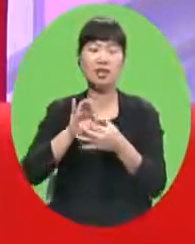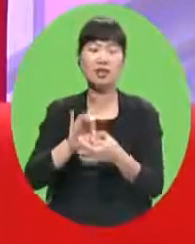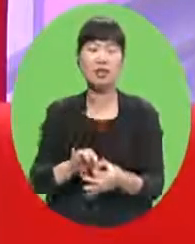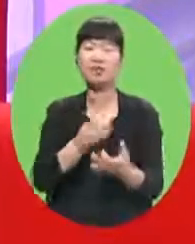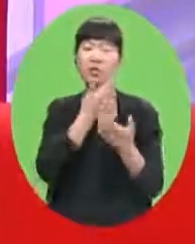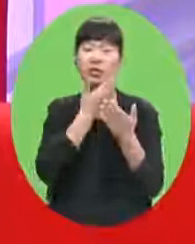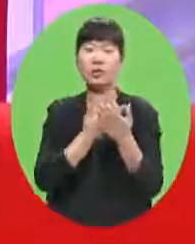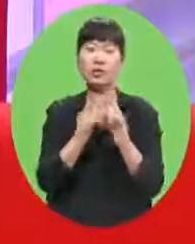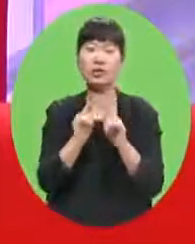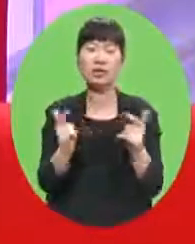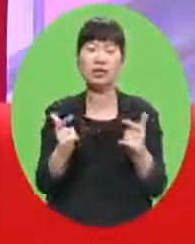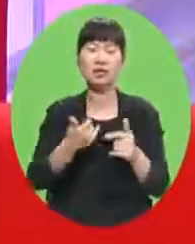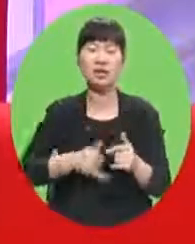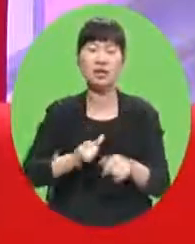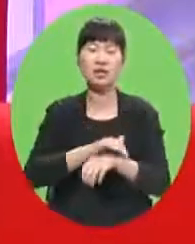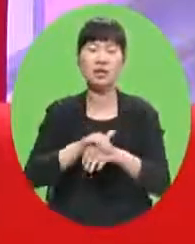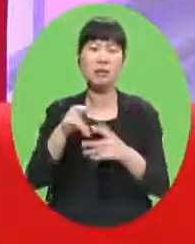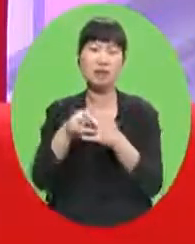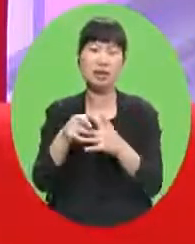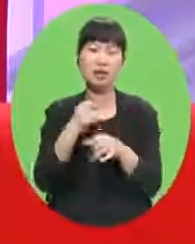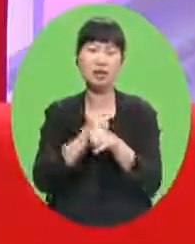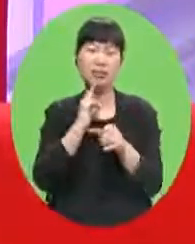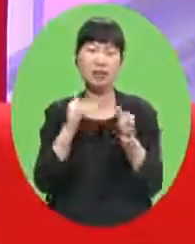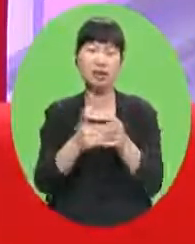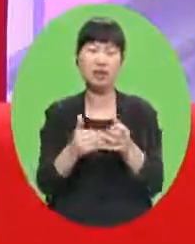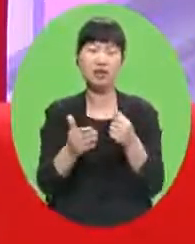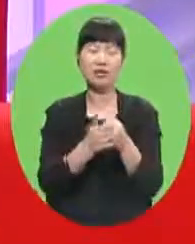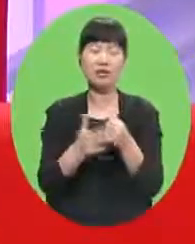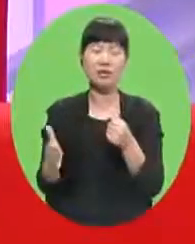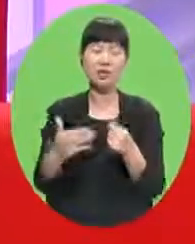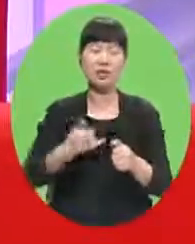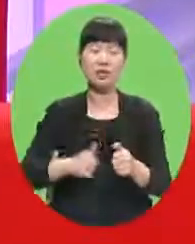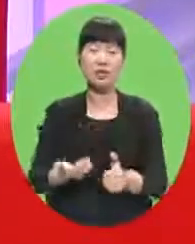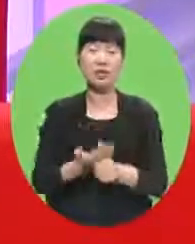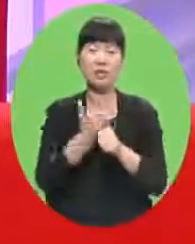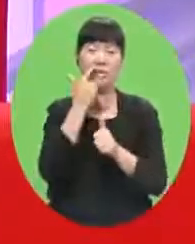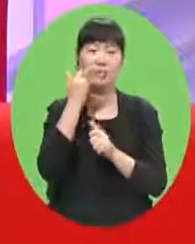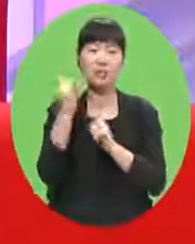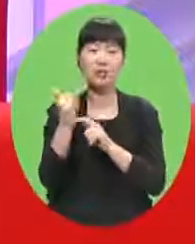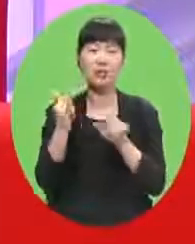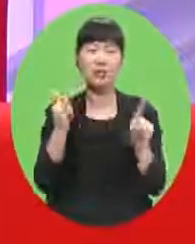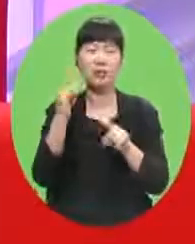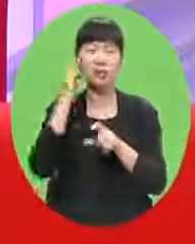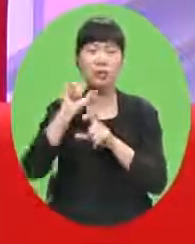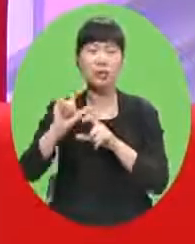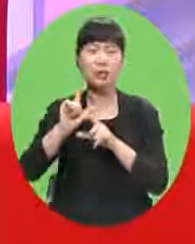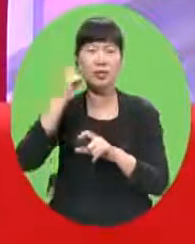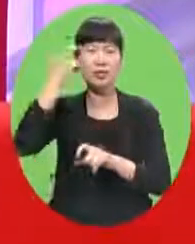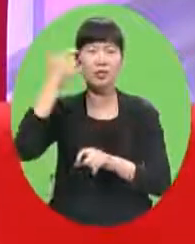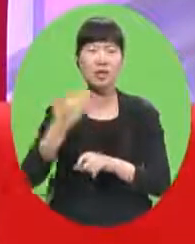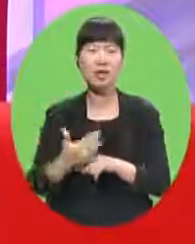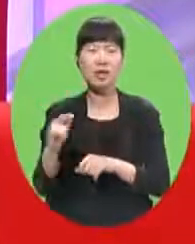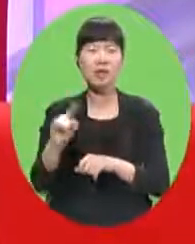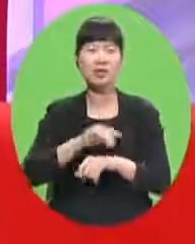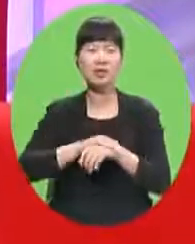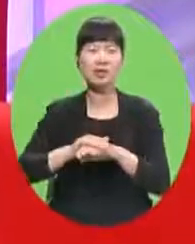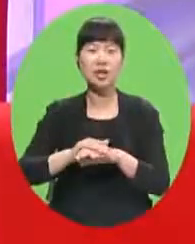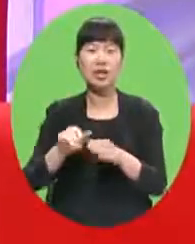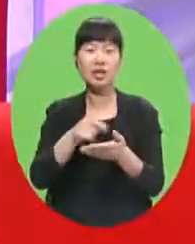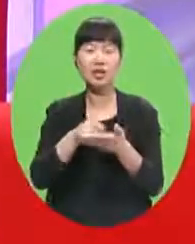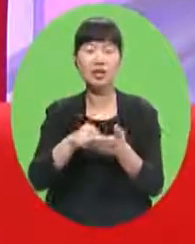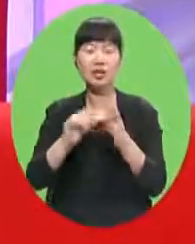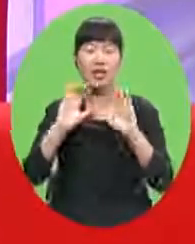게 아니라 이 아이를 잘 파악하는 겁니다. 그래서 대개 이제 자녀를 키우는 부모들이 무슨 고민을 하시냐면 아무리 잘